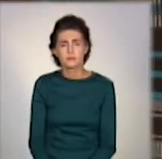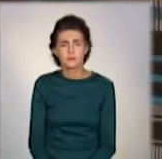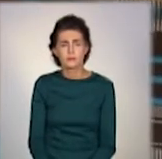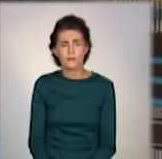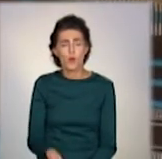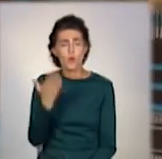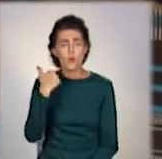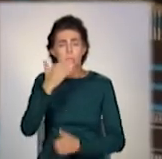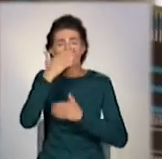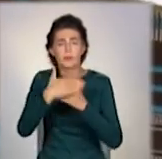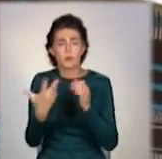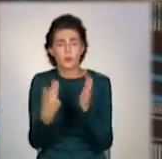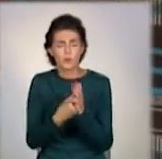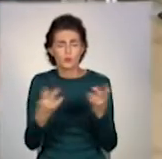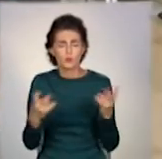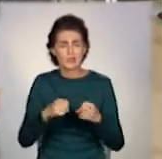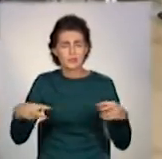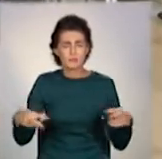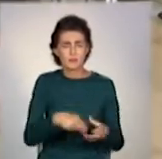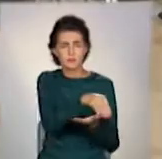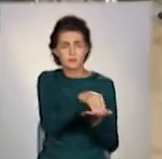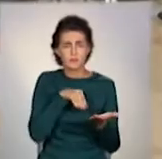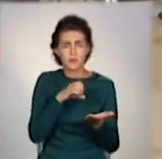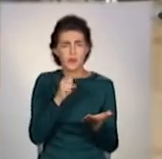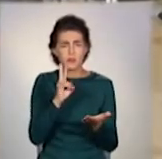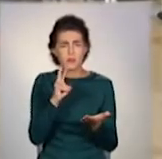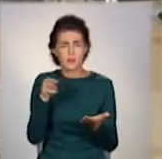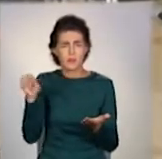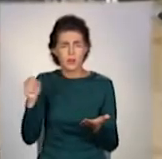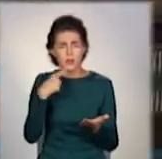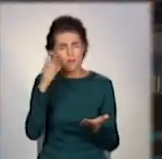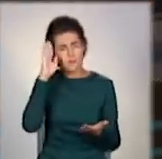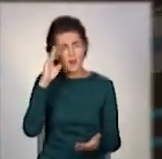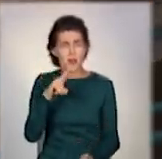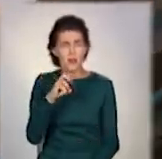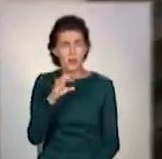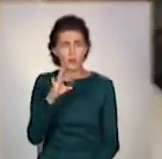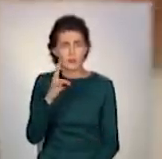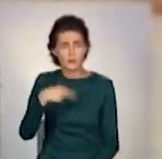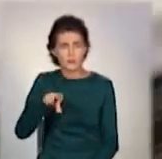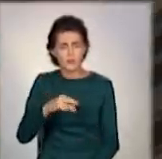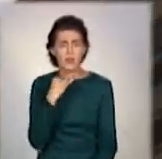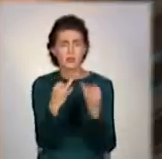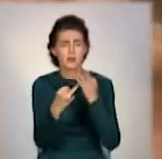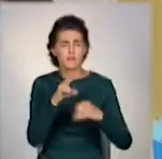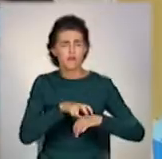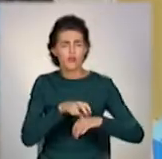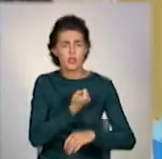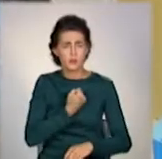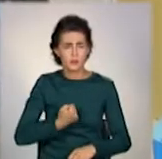Перед уколом потрібно заповнити спеціальну анкету, розповідає пан Леонід. Потім розмова з терапевтом. В